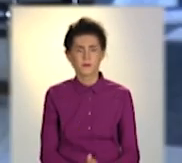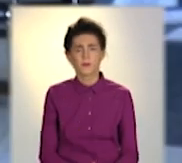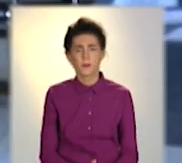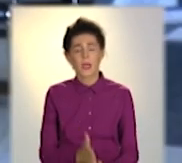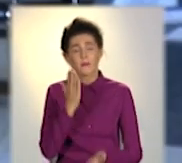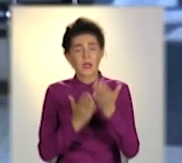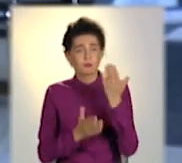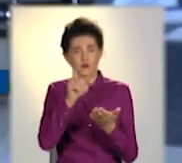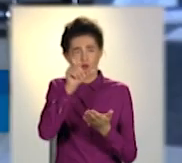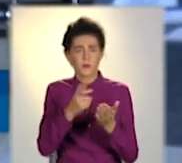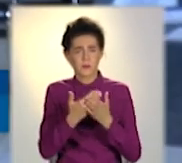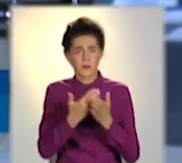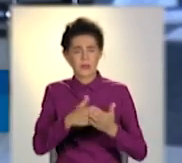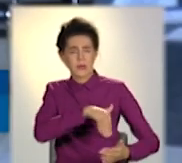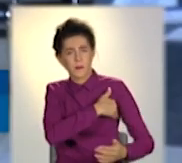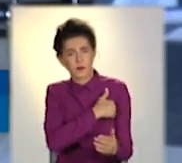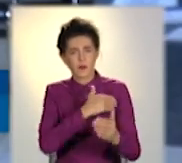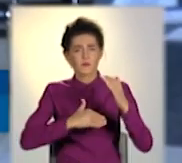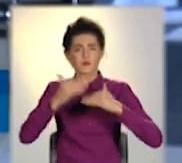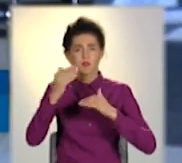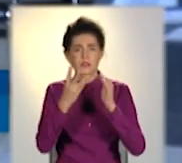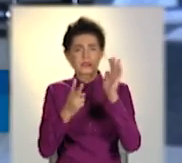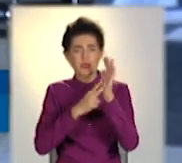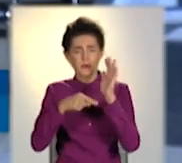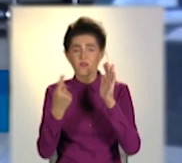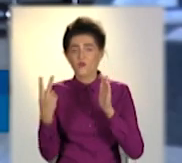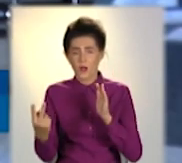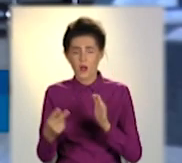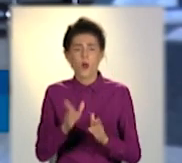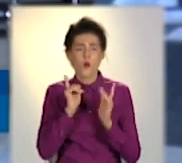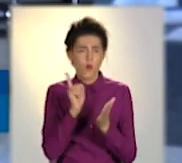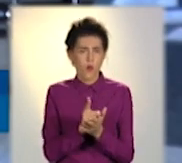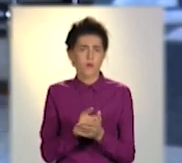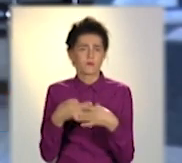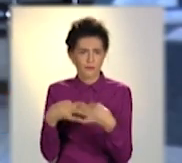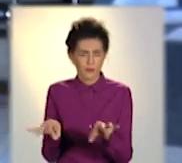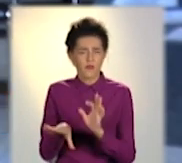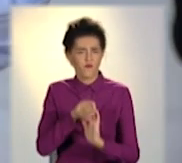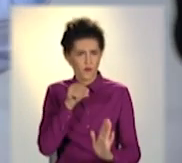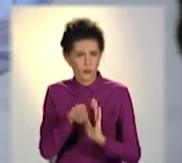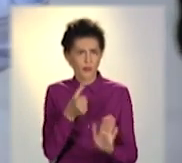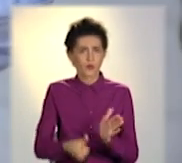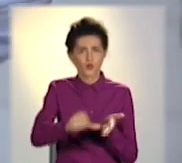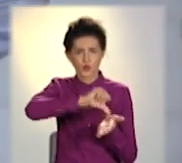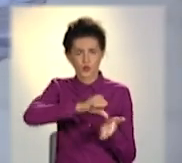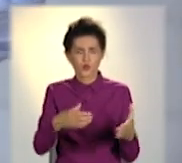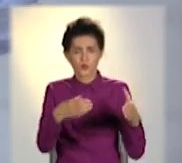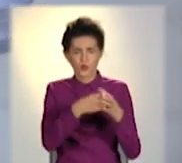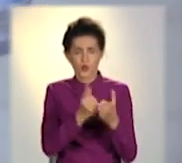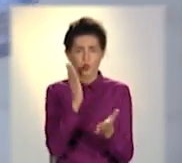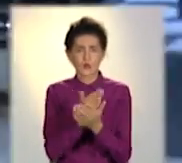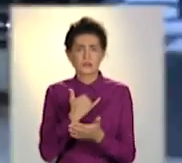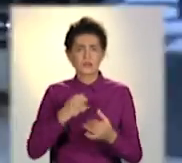у людини є температура вище 37,2, його в будь-якому випадку обов'язані пропустити на избирательний участок. У нас є така